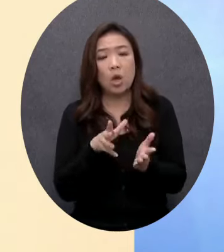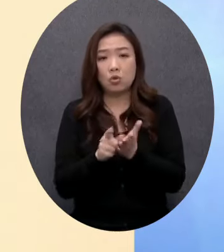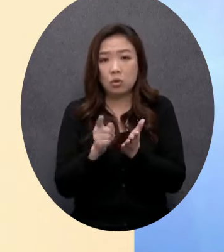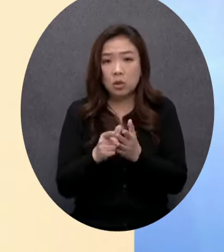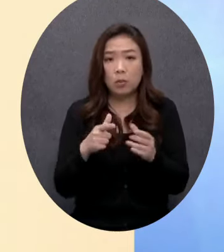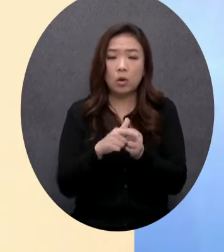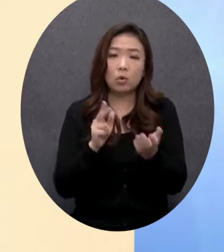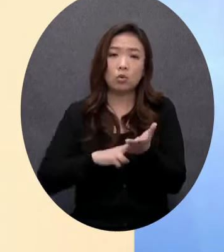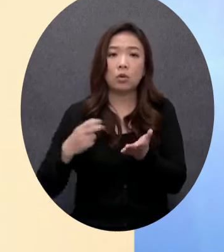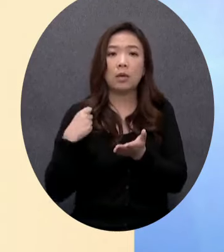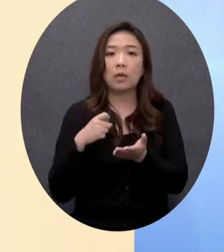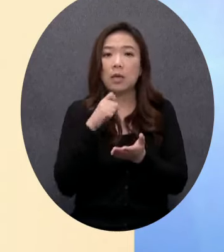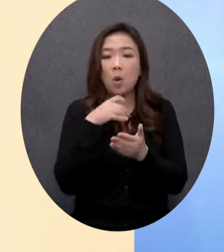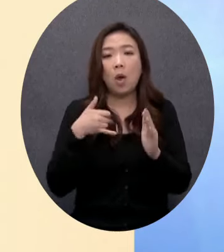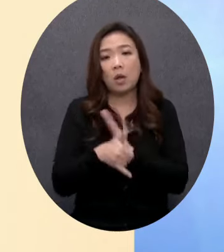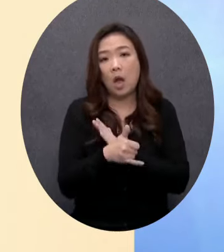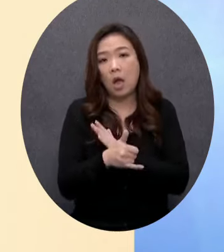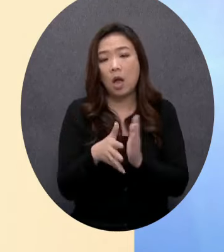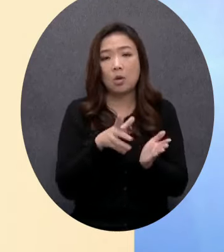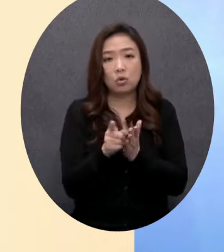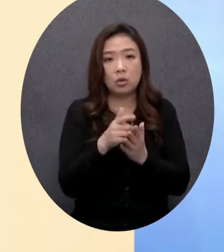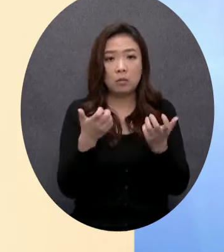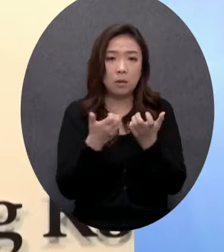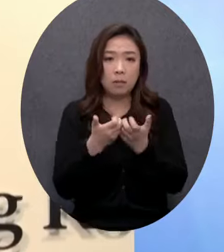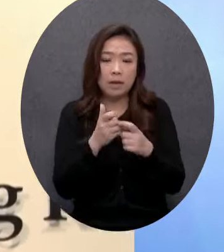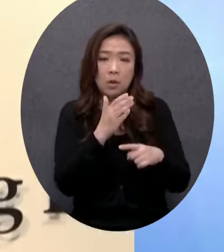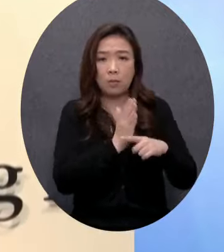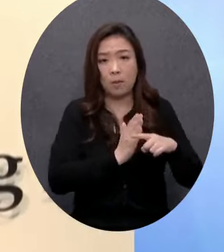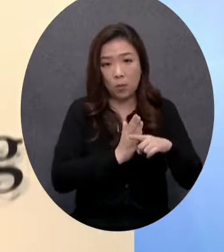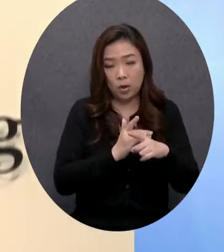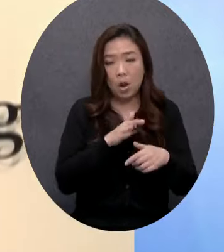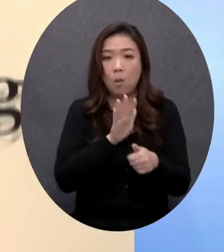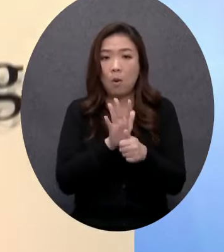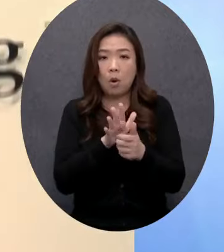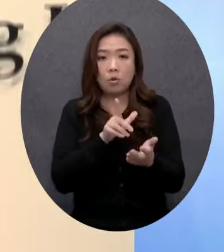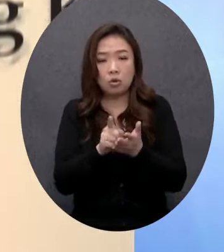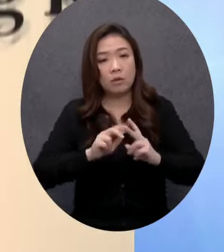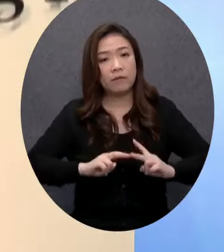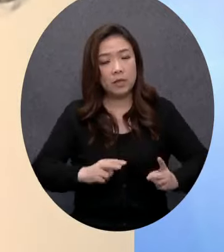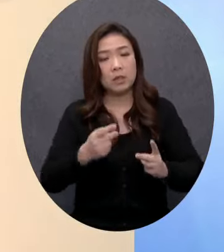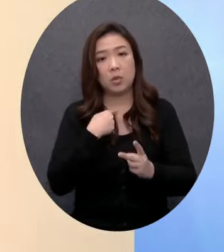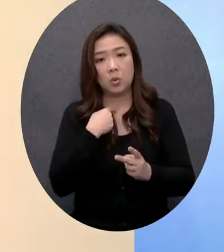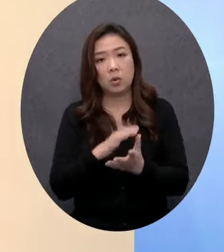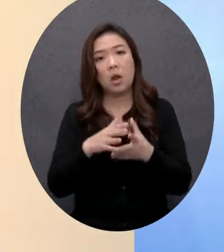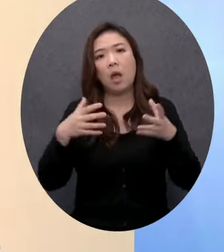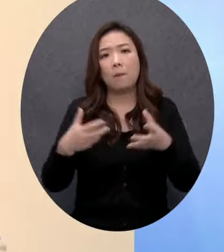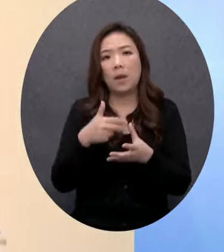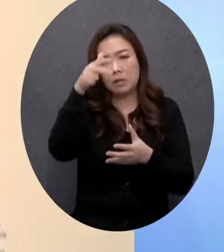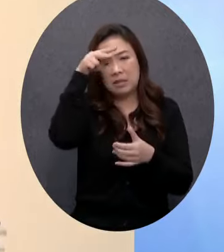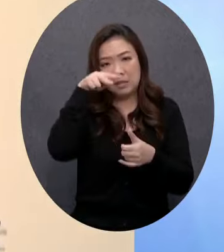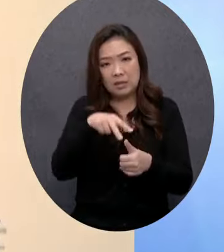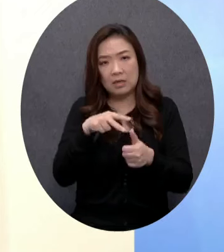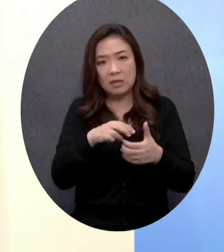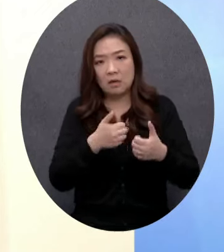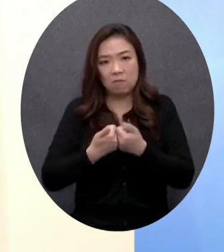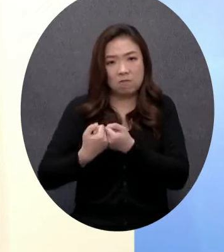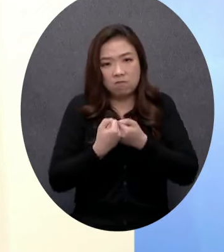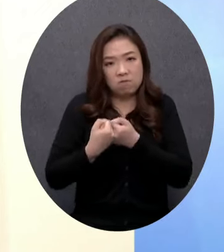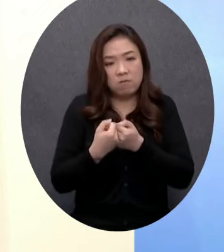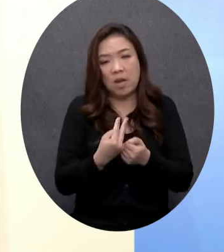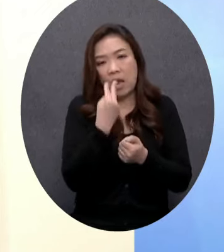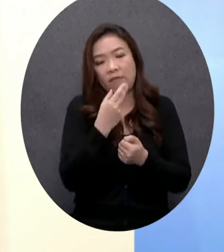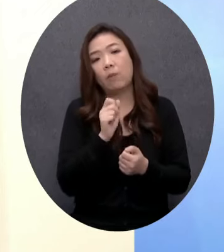入。專業人士的比例應該佔一半以上，以助專業化發展，亦都不會形成政治角力的氣氛。香